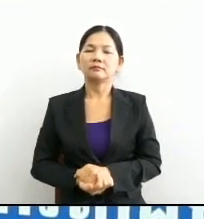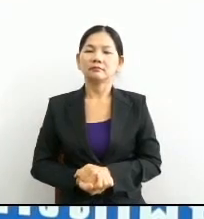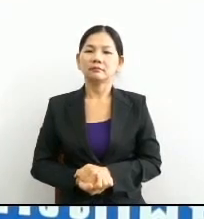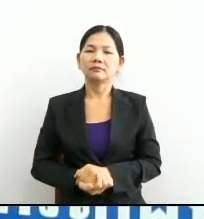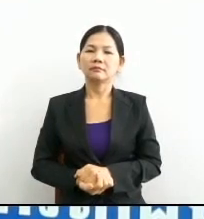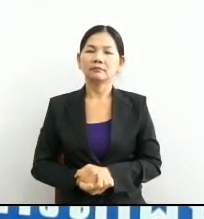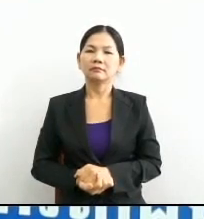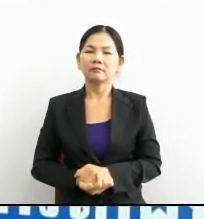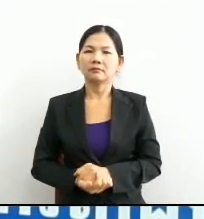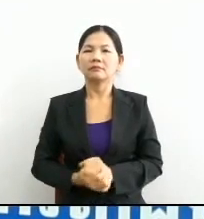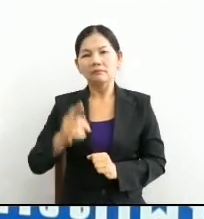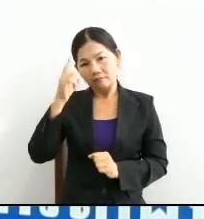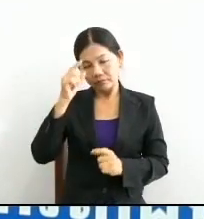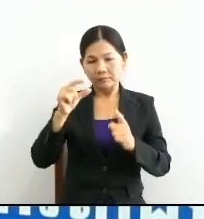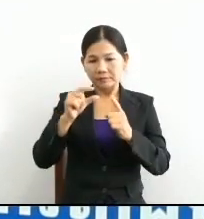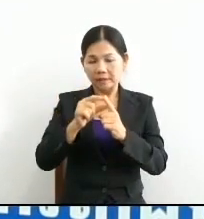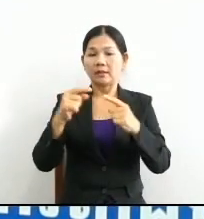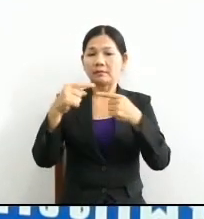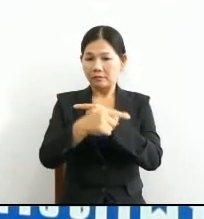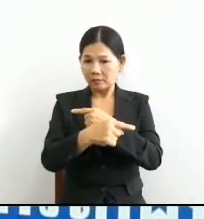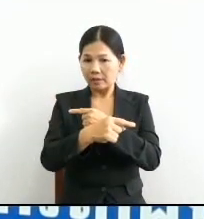ạ nè cậu ấy con rau bạn để xăm năng pía